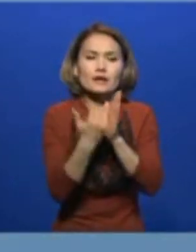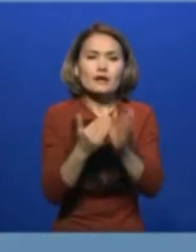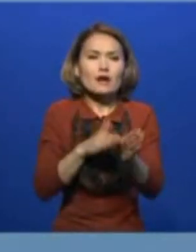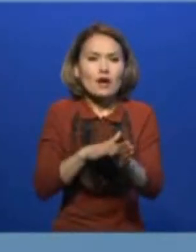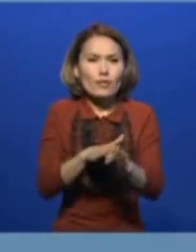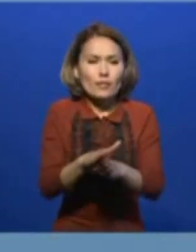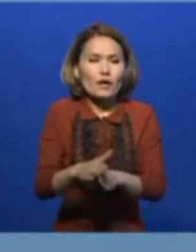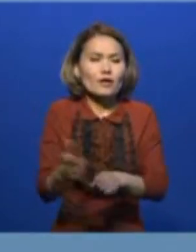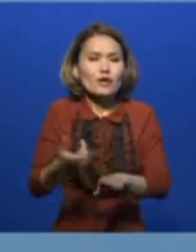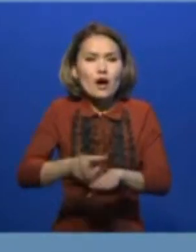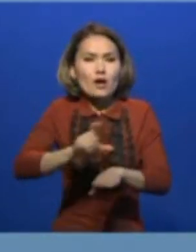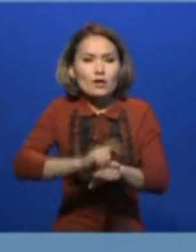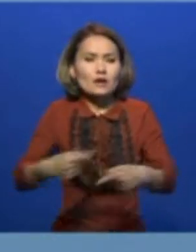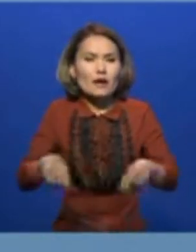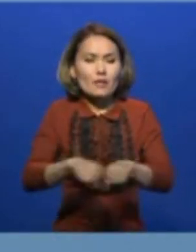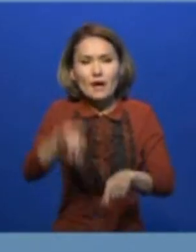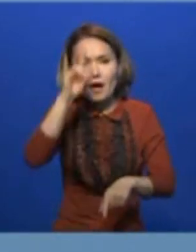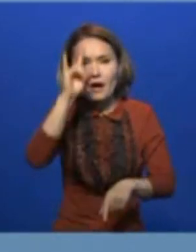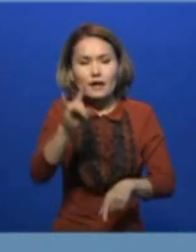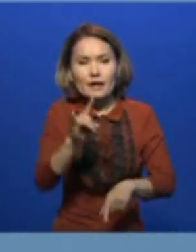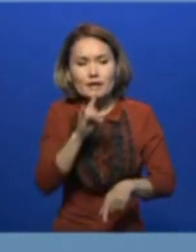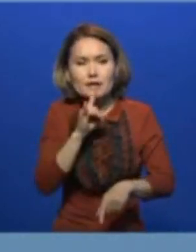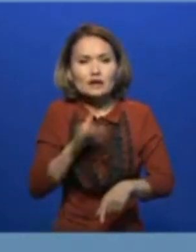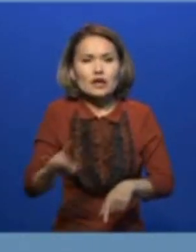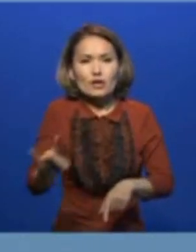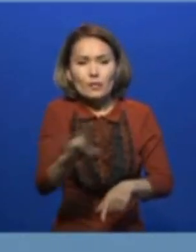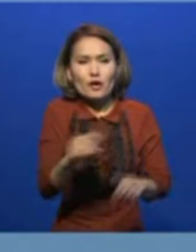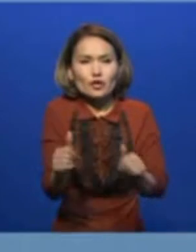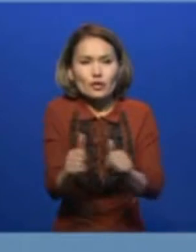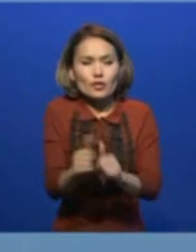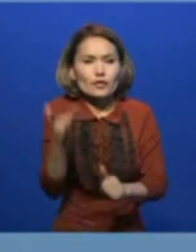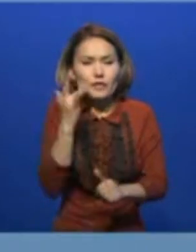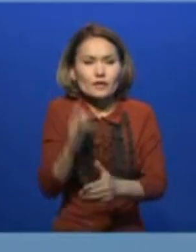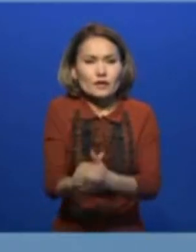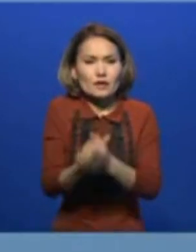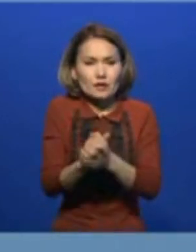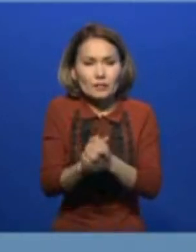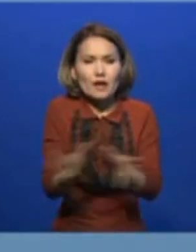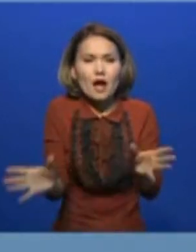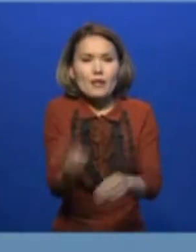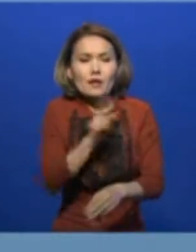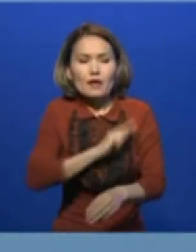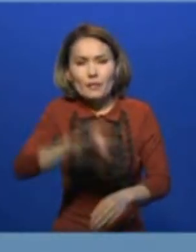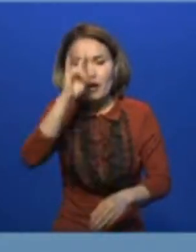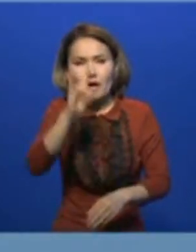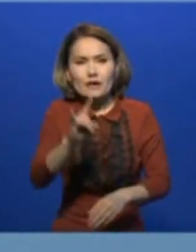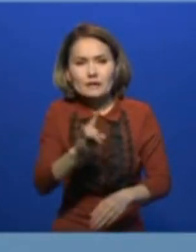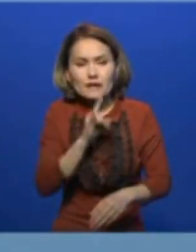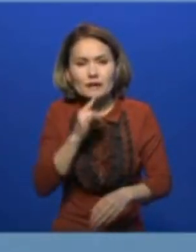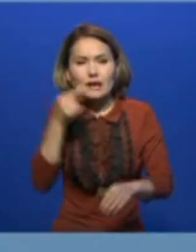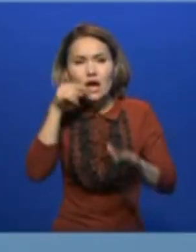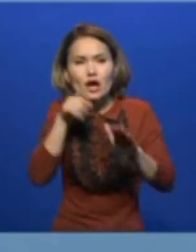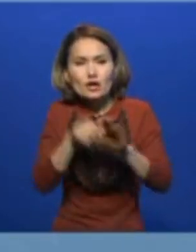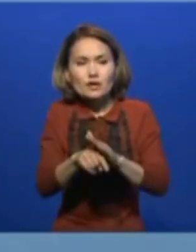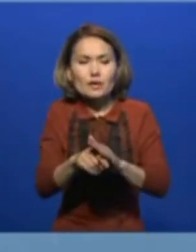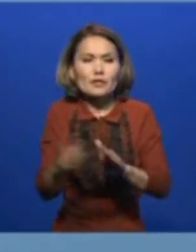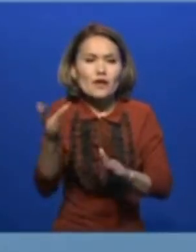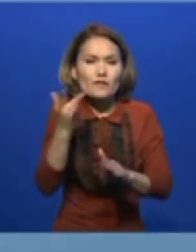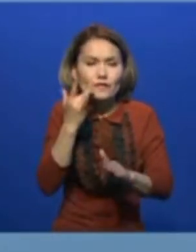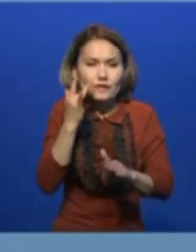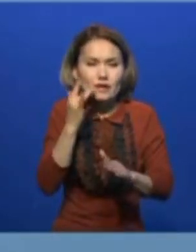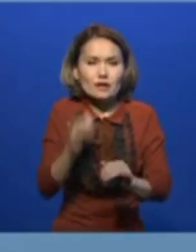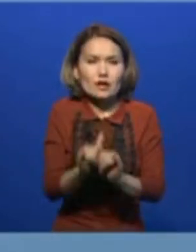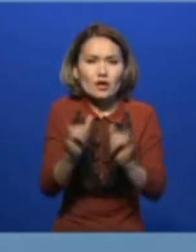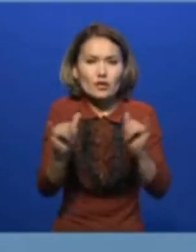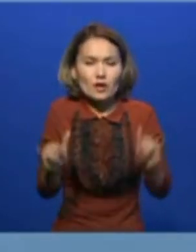мерзімі жағынан ұқсас. Қазақстан мен Қытай тату көршіған емес, стратегиялық серіктес. Біз Қазақстанның ел ішіндегі және өңірдегі тұрақтылықты